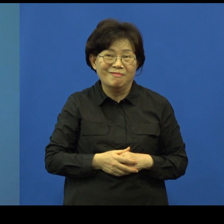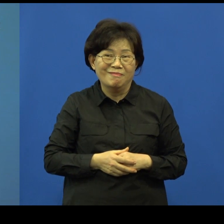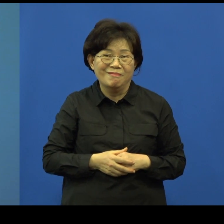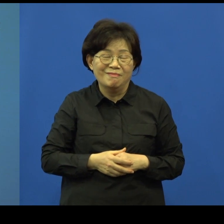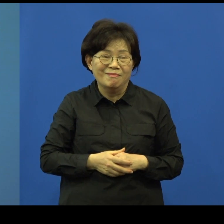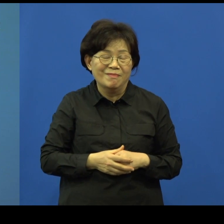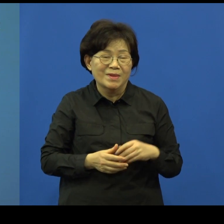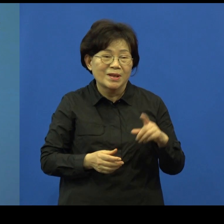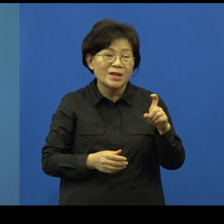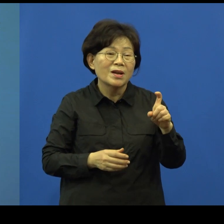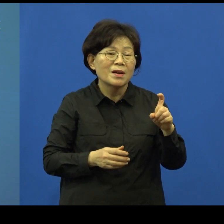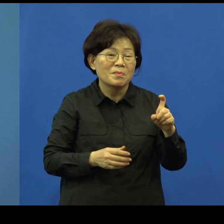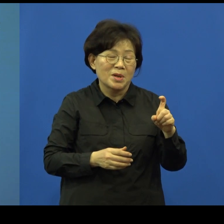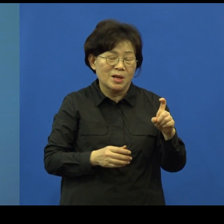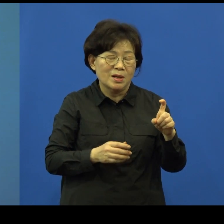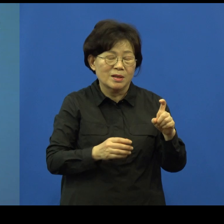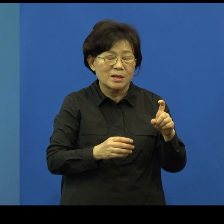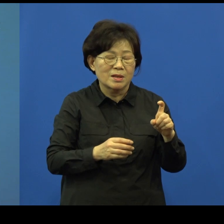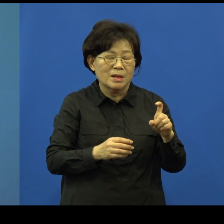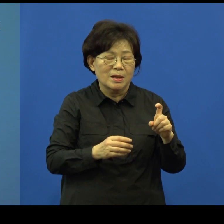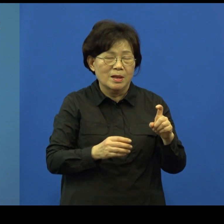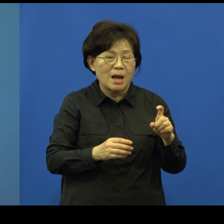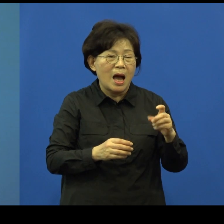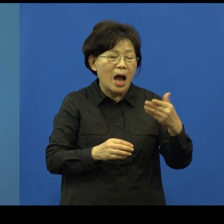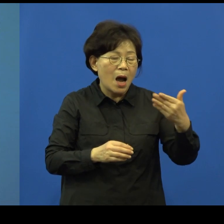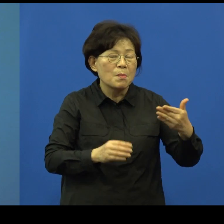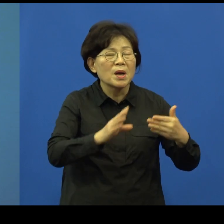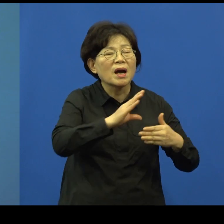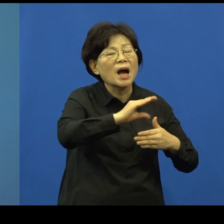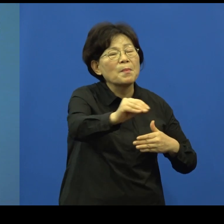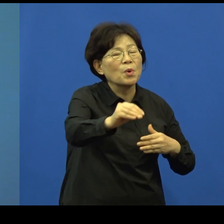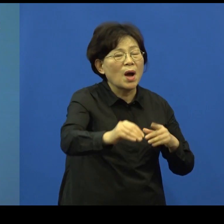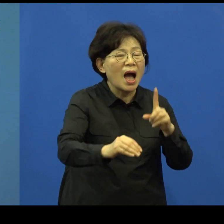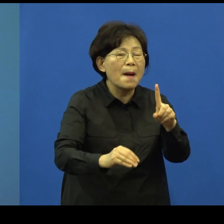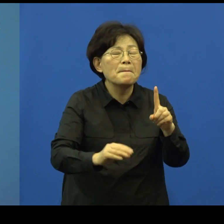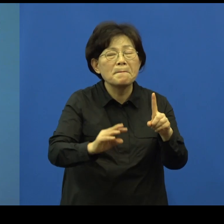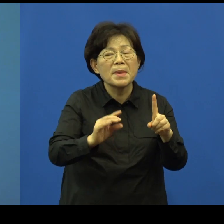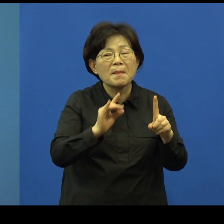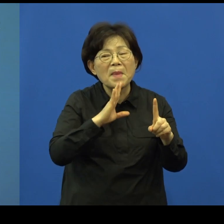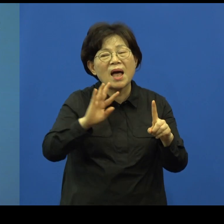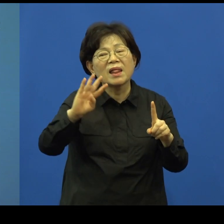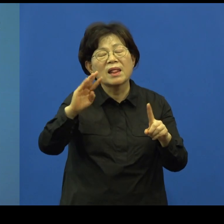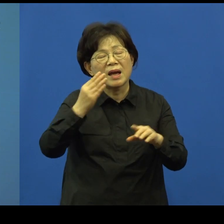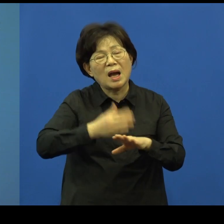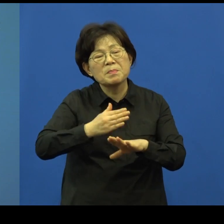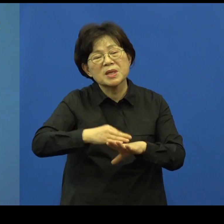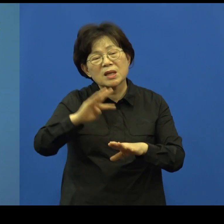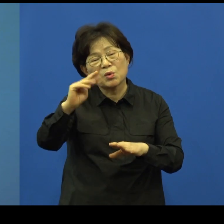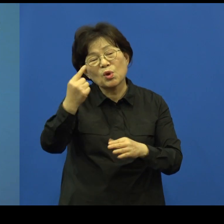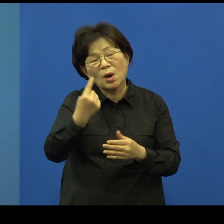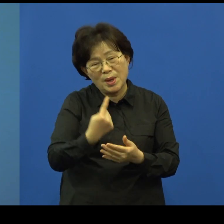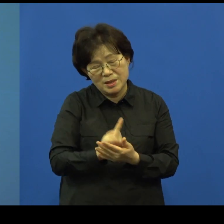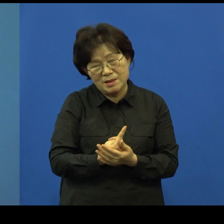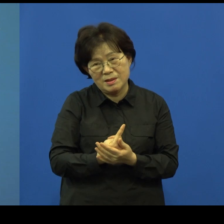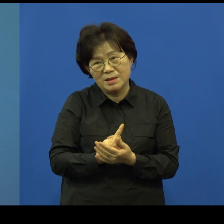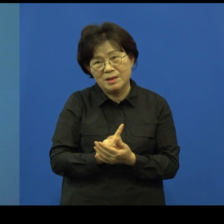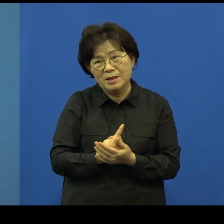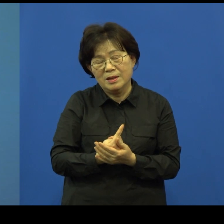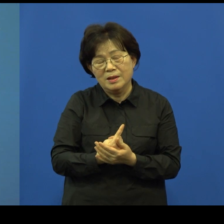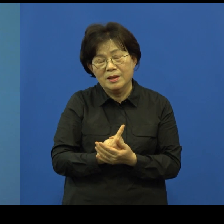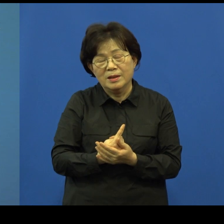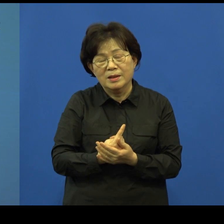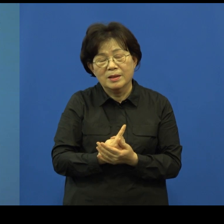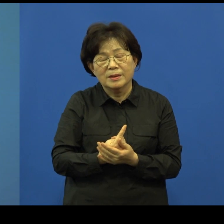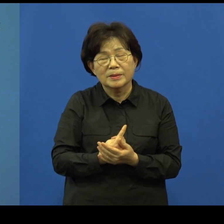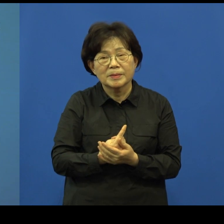그러니까 10명 중에 1명이에요. 정탐꾼의 10명 중에 12명 중에 2명만 감사한 거예요. 하나님 앞에